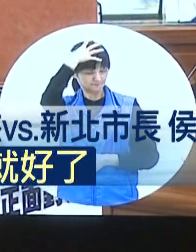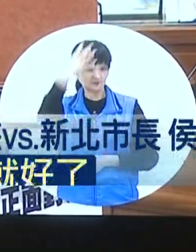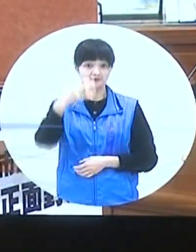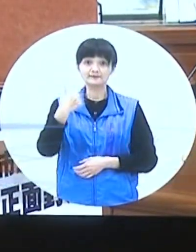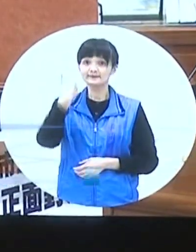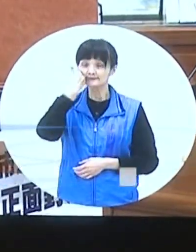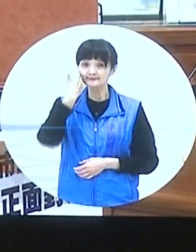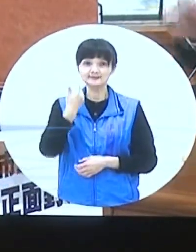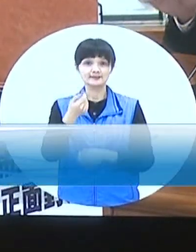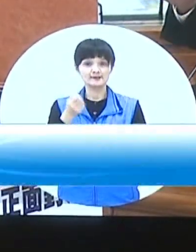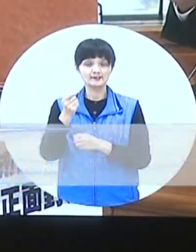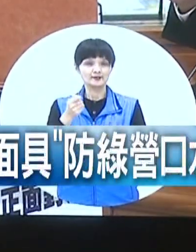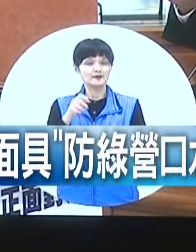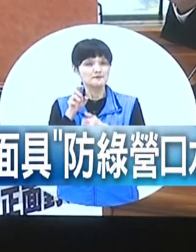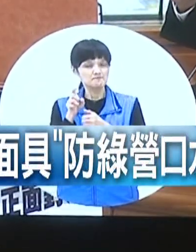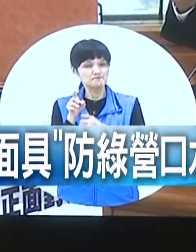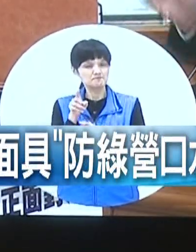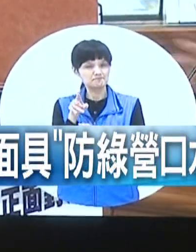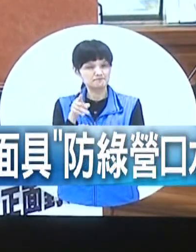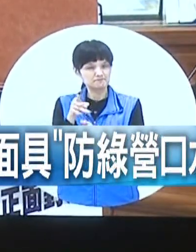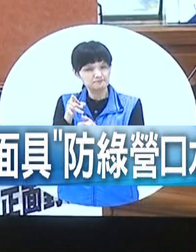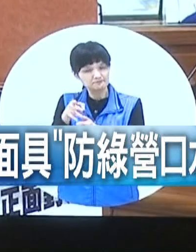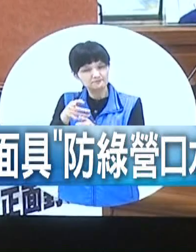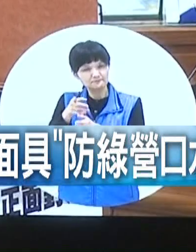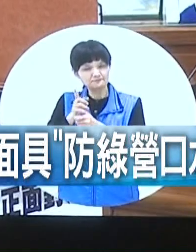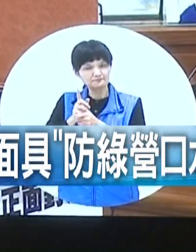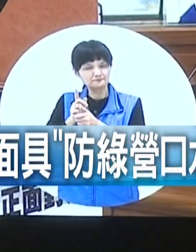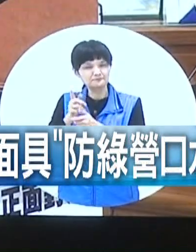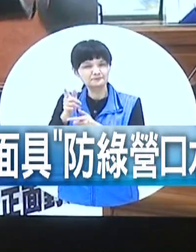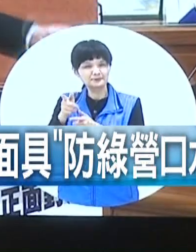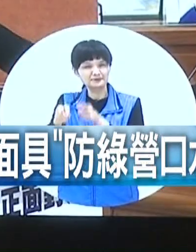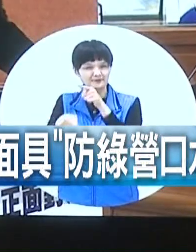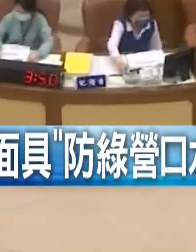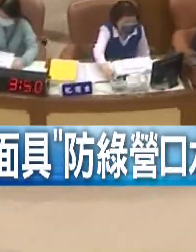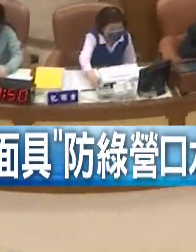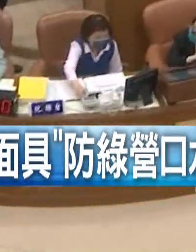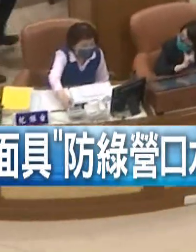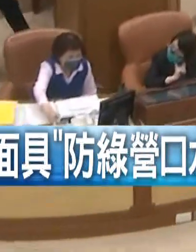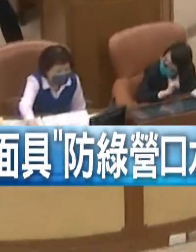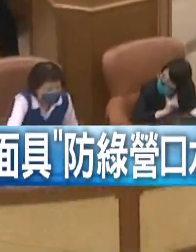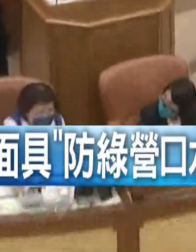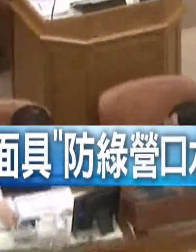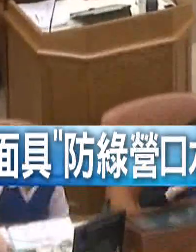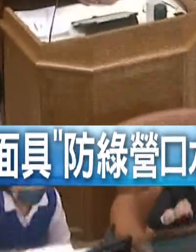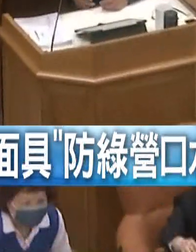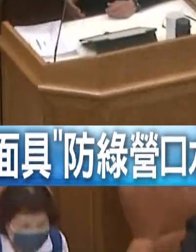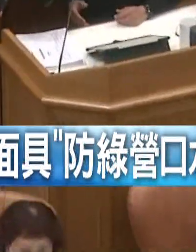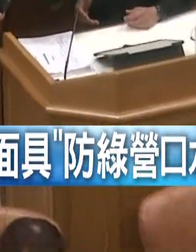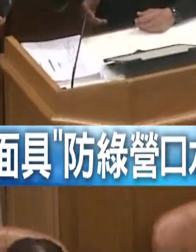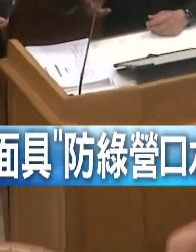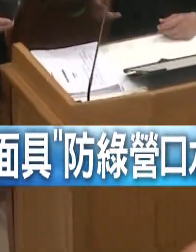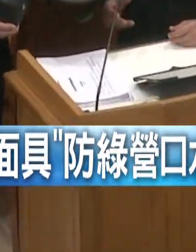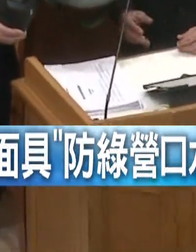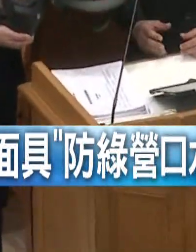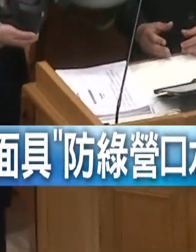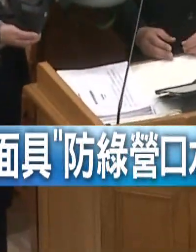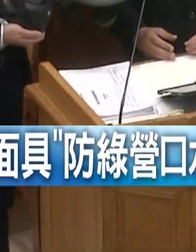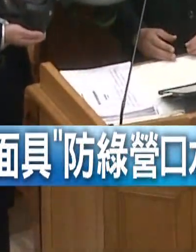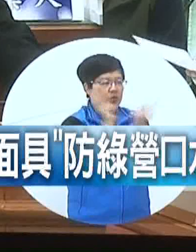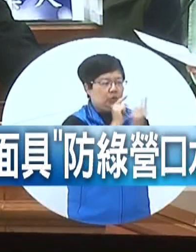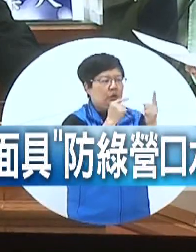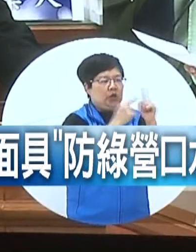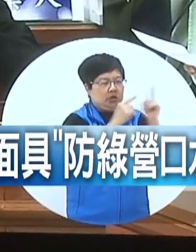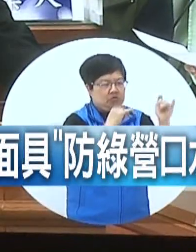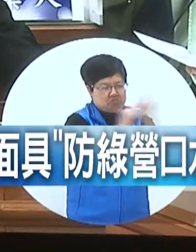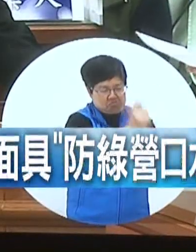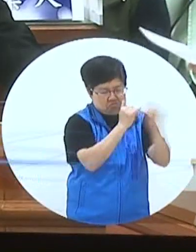好了。 议会质询送上一对防口水面罩和防打头盔，国民党陈伟杰希望为侯友宜挡下民进党政治口水。